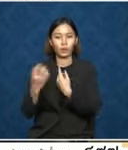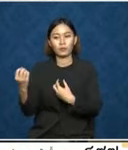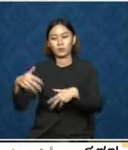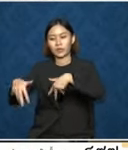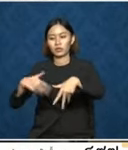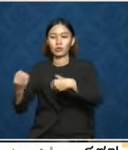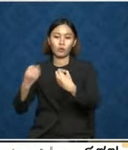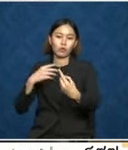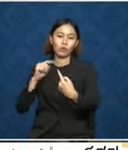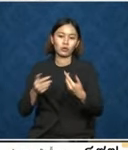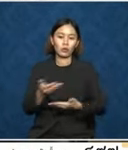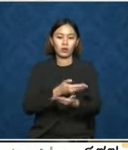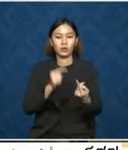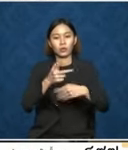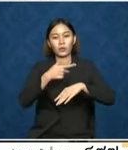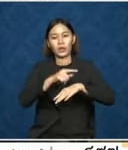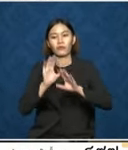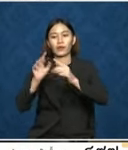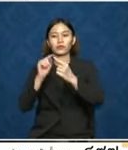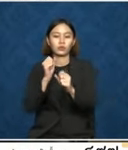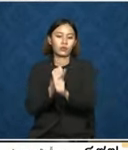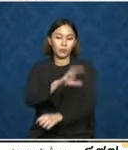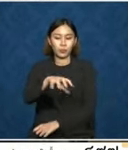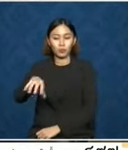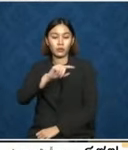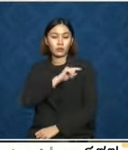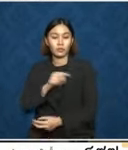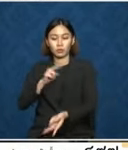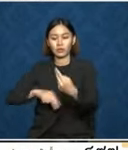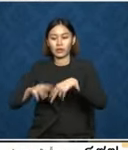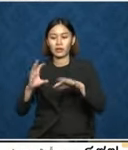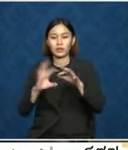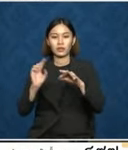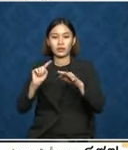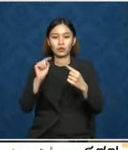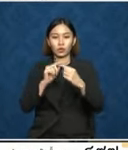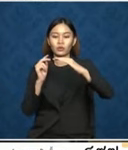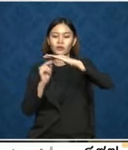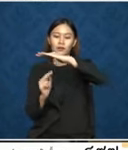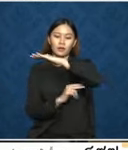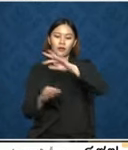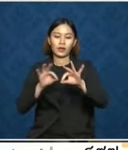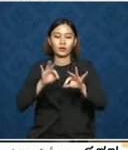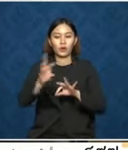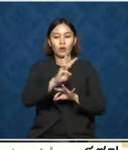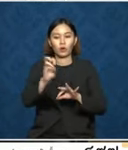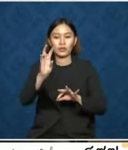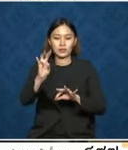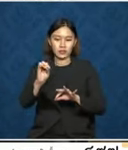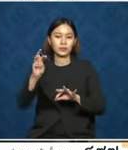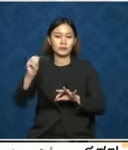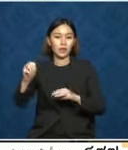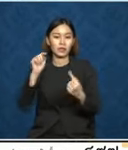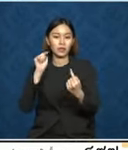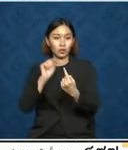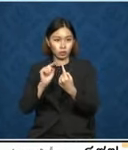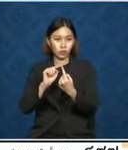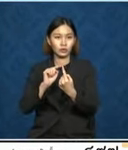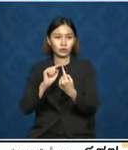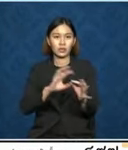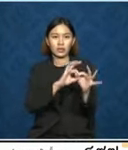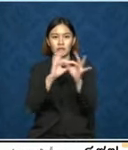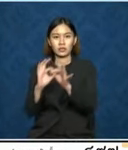ของพี่น้องประชาชนหารือต่อท่านประธานผ่านไปยังหน่วยงานที่เกี่ยวข้องในเรื่องของ Sky wkระยะทาง 670เมตใจกลางเมืองปากน้ำ